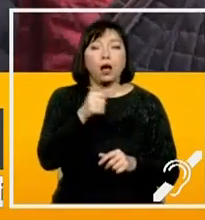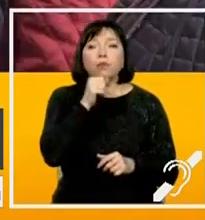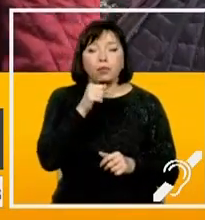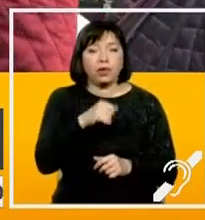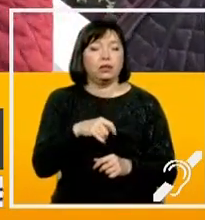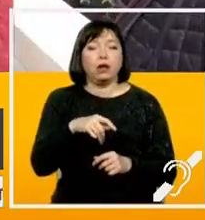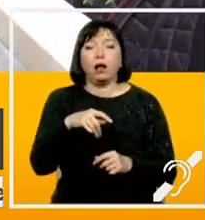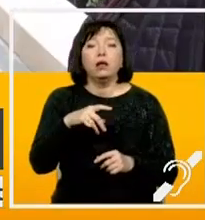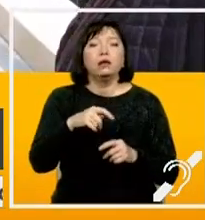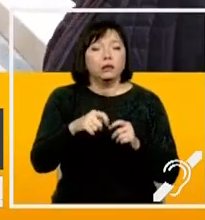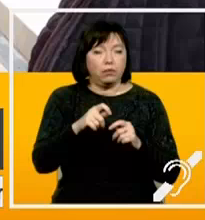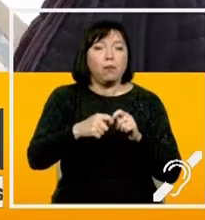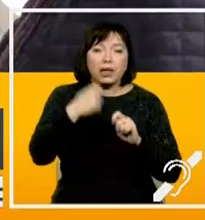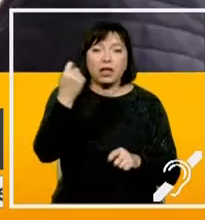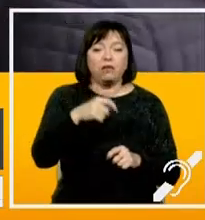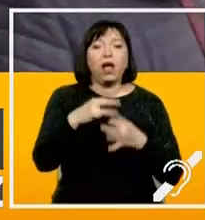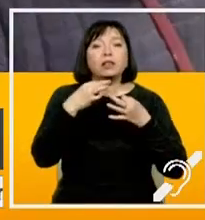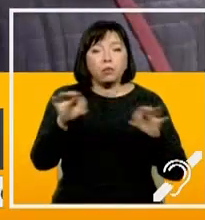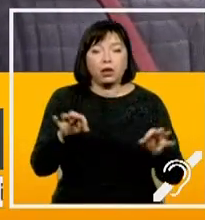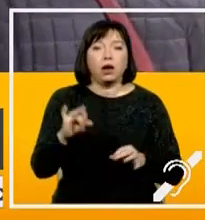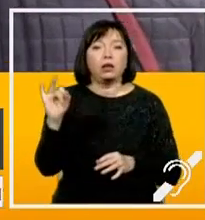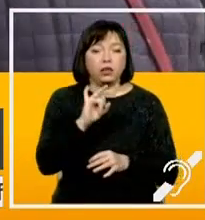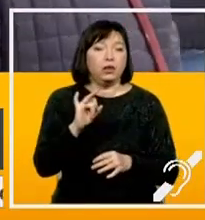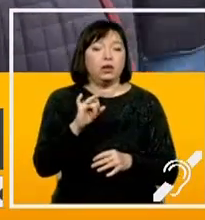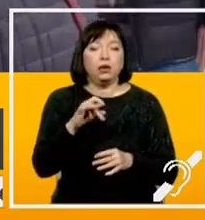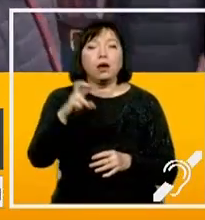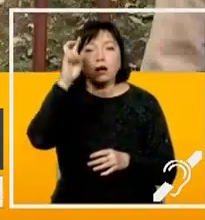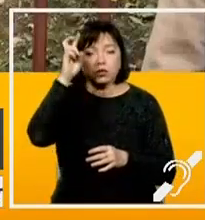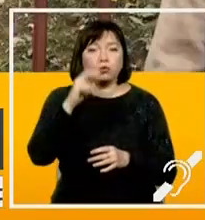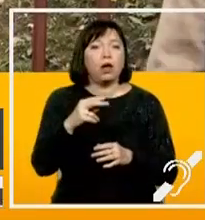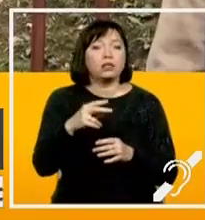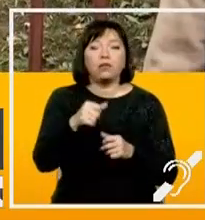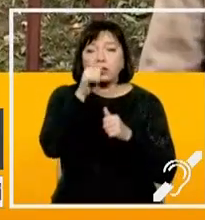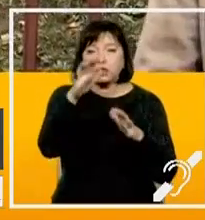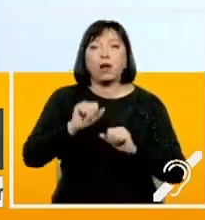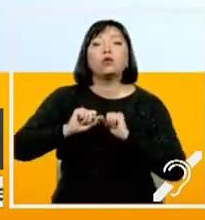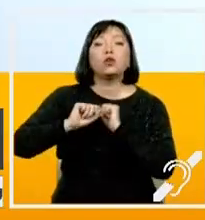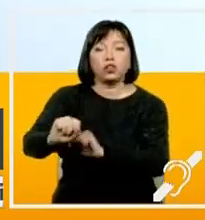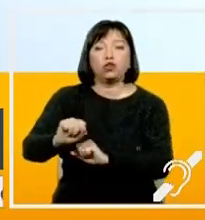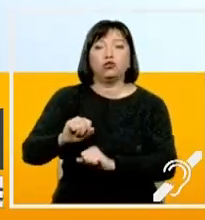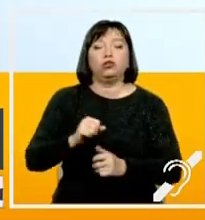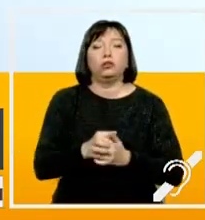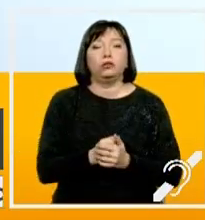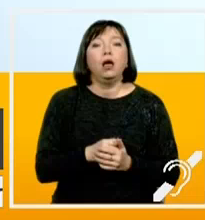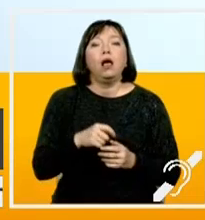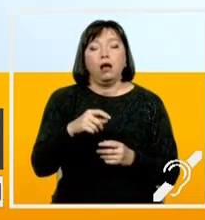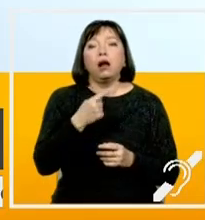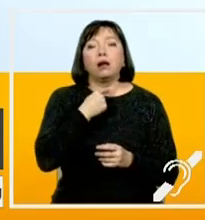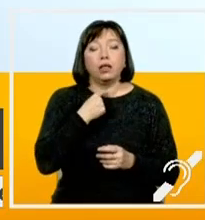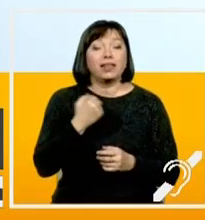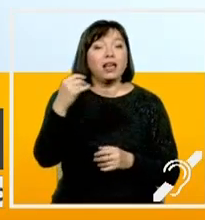asupra democrației, iar instituțiile statului au eșuat în protejarea votului cetățeanului. Ținta lor de a